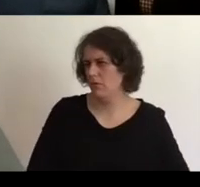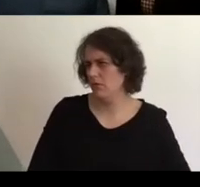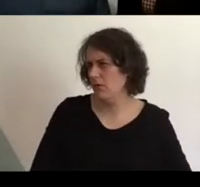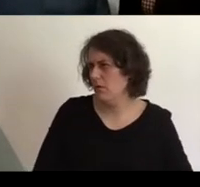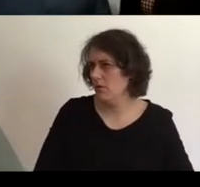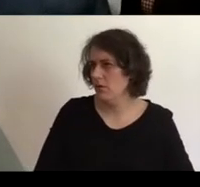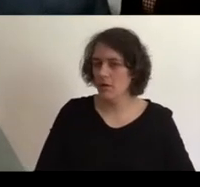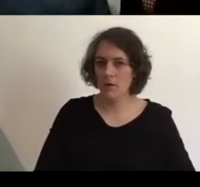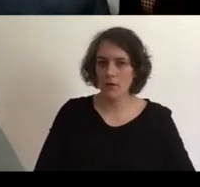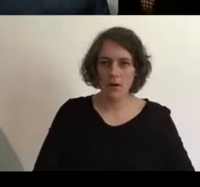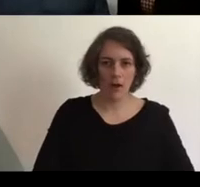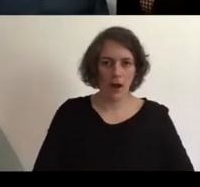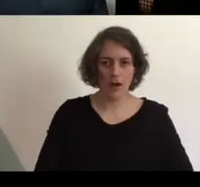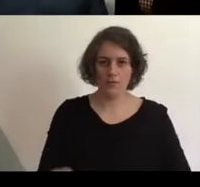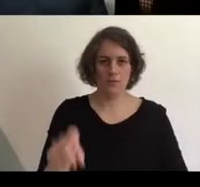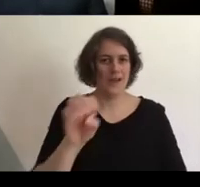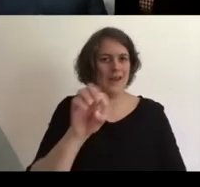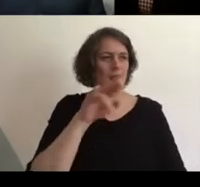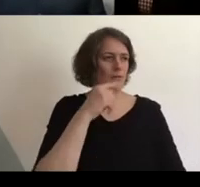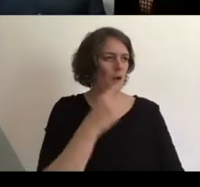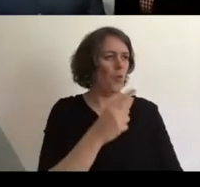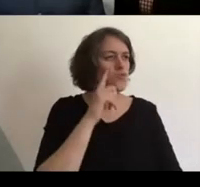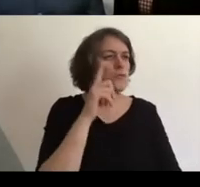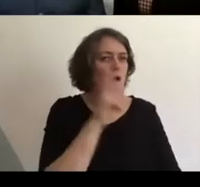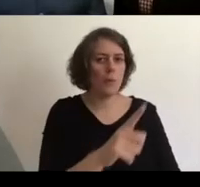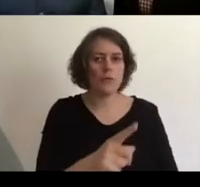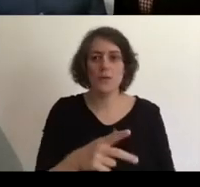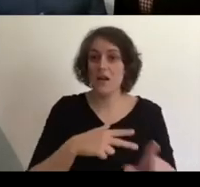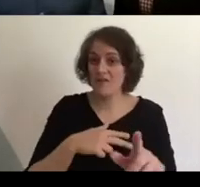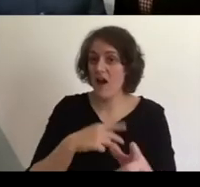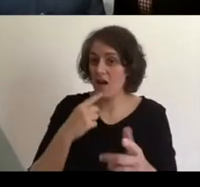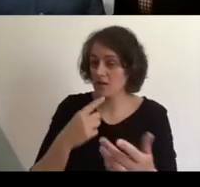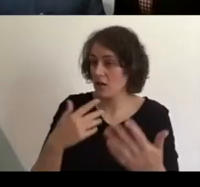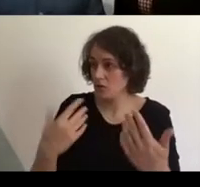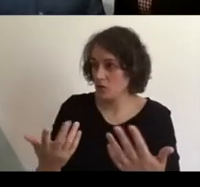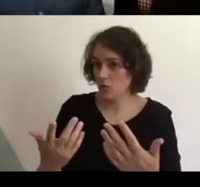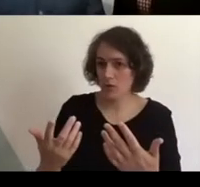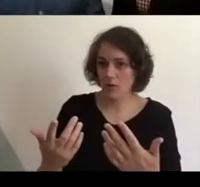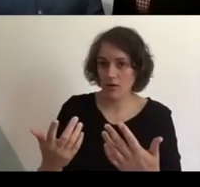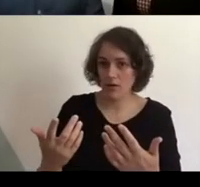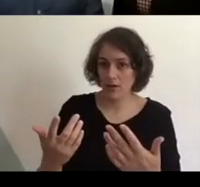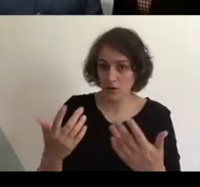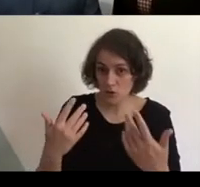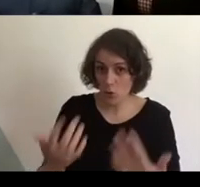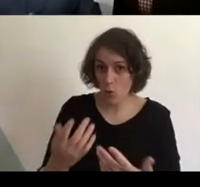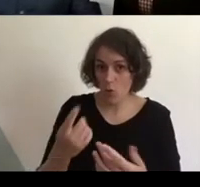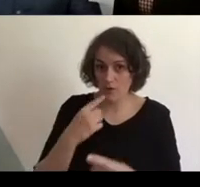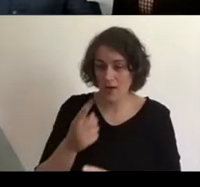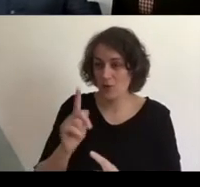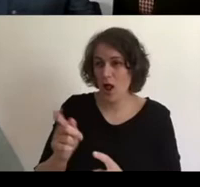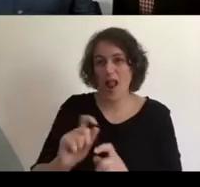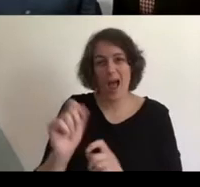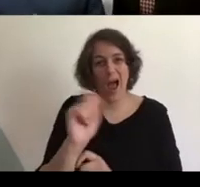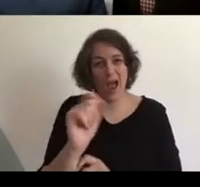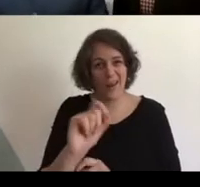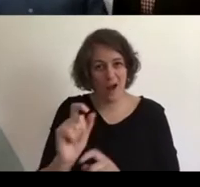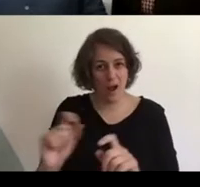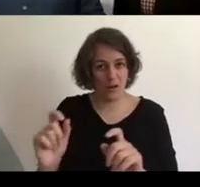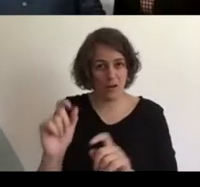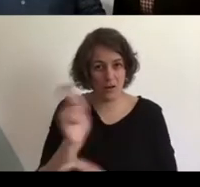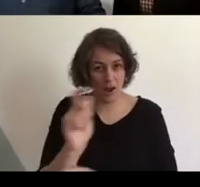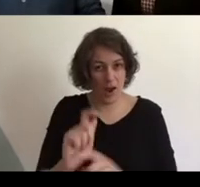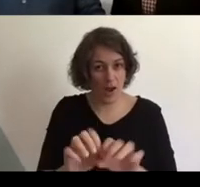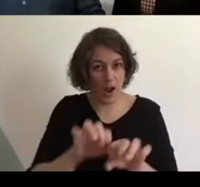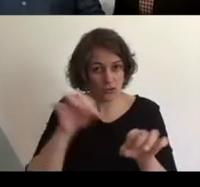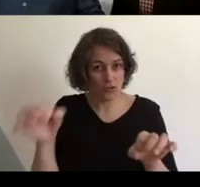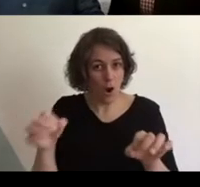ich unfassbar. Der ist tatsächlich so gefallen. Dieser Satz ist tatsächlich so. Ja, und die Horde an Herren fand das